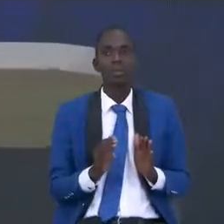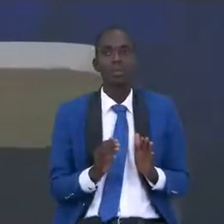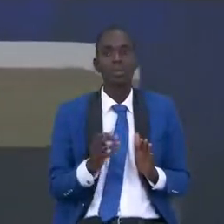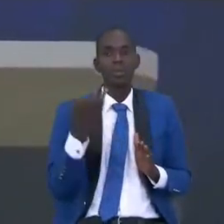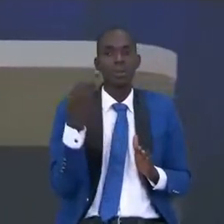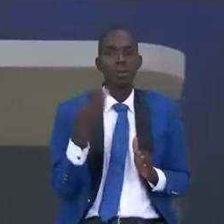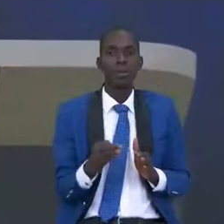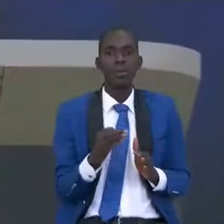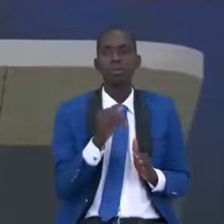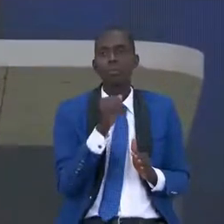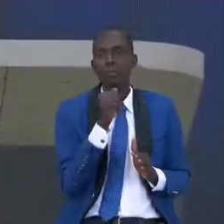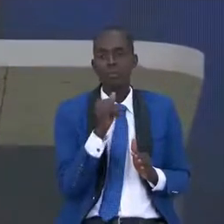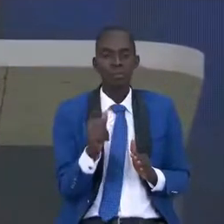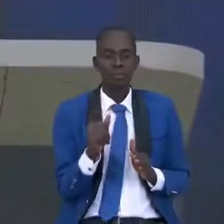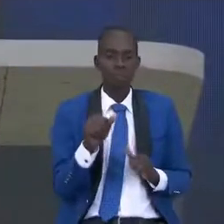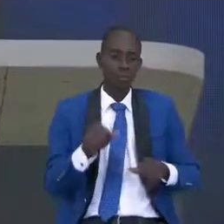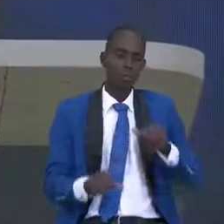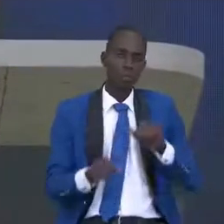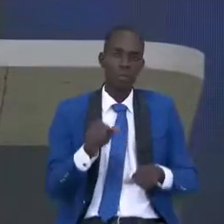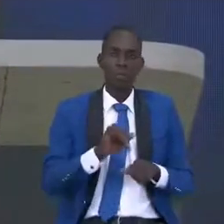inébranlable.